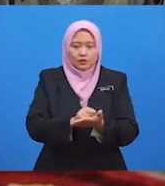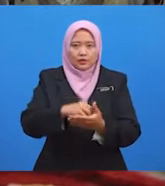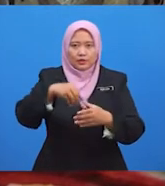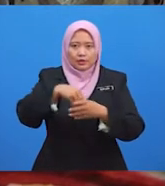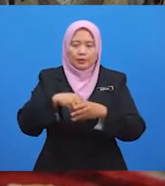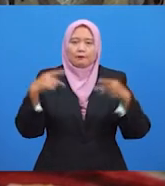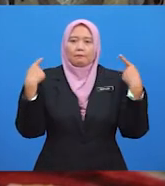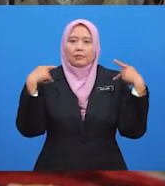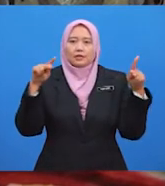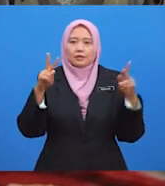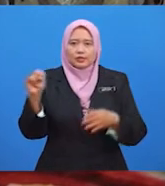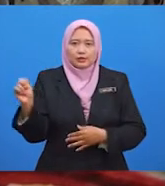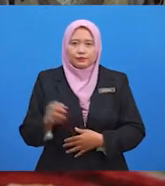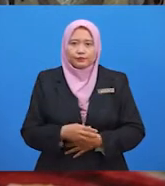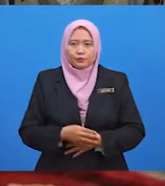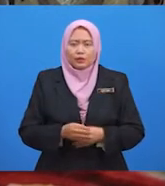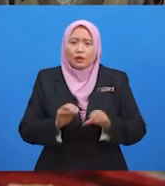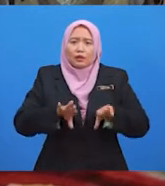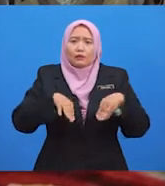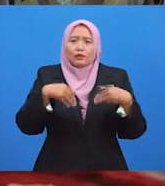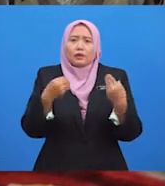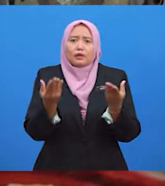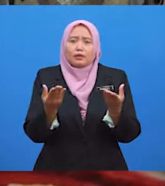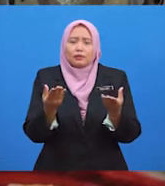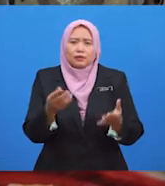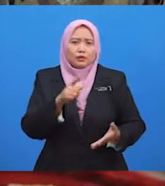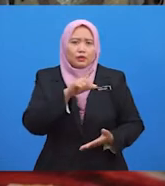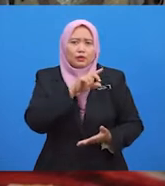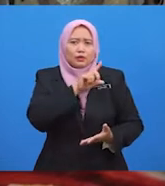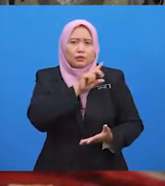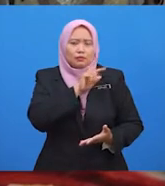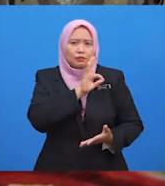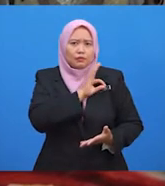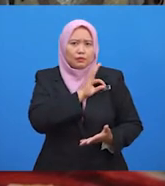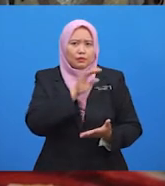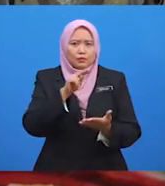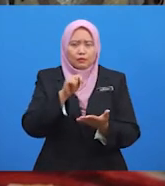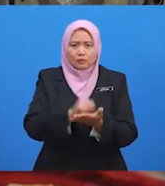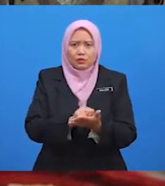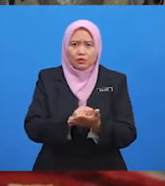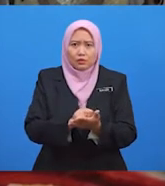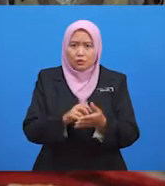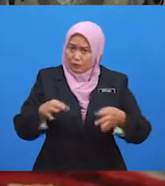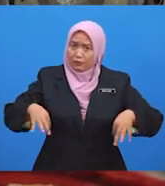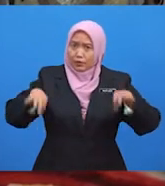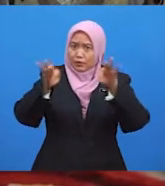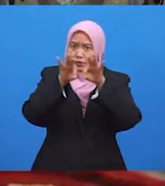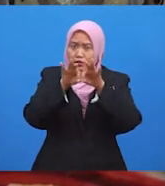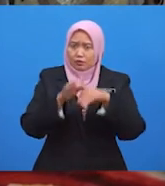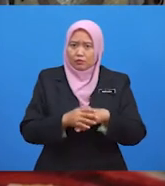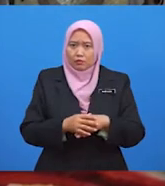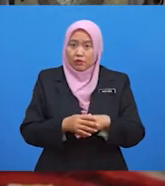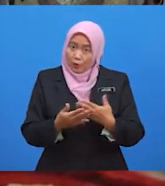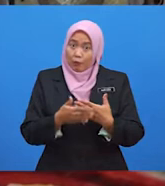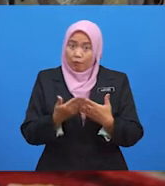pasaran. Mengapa perhasilan button badge ini sangat penting? Dan adakah ianya mudah